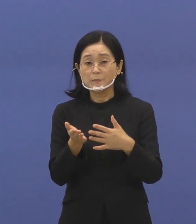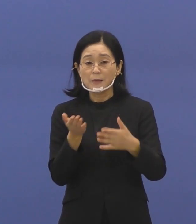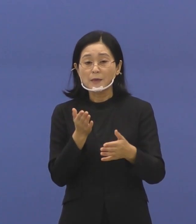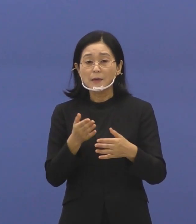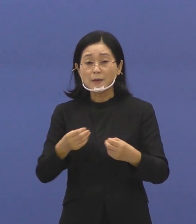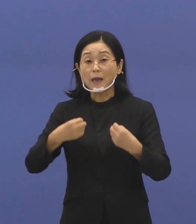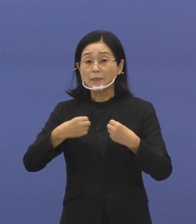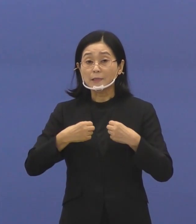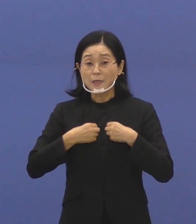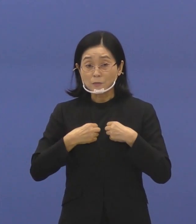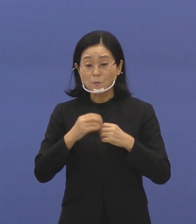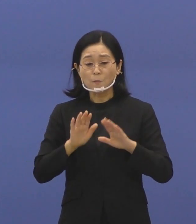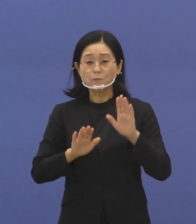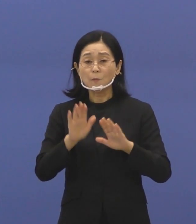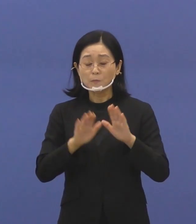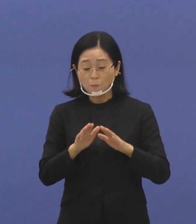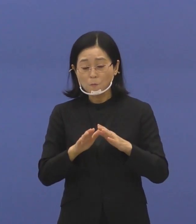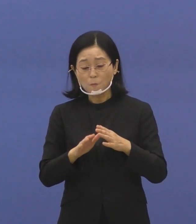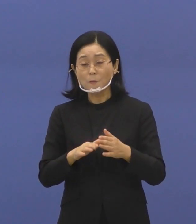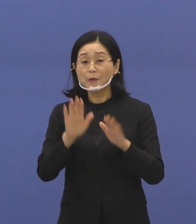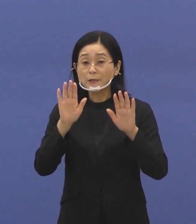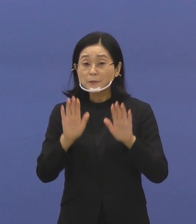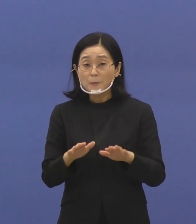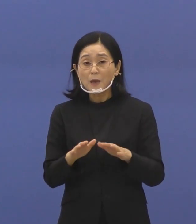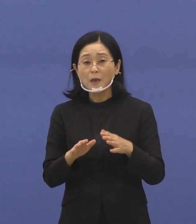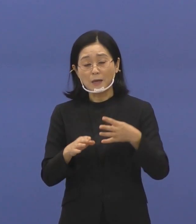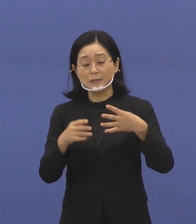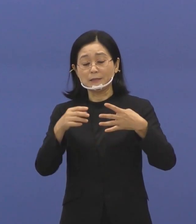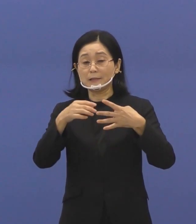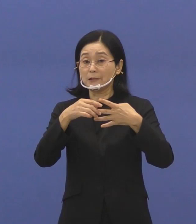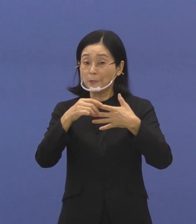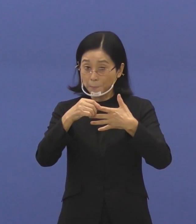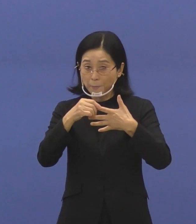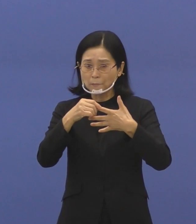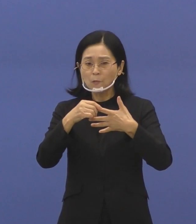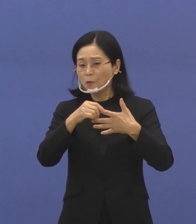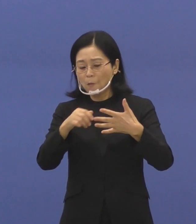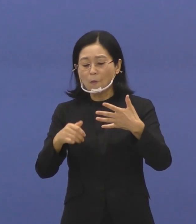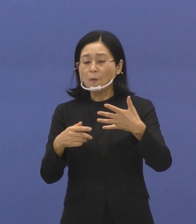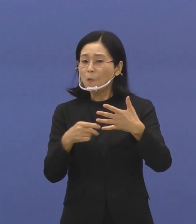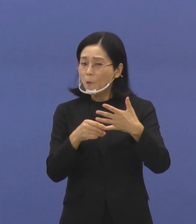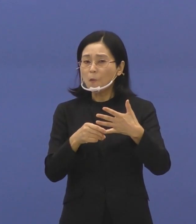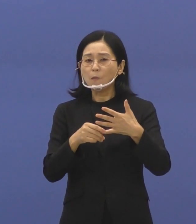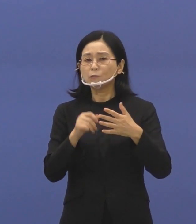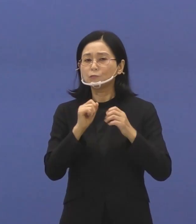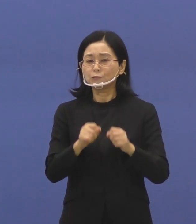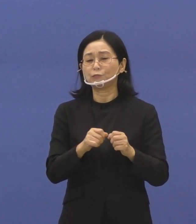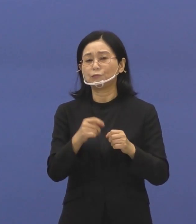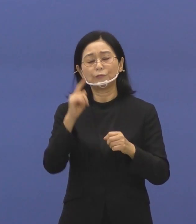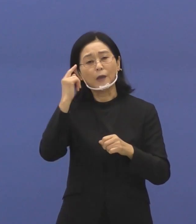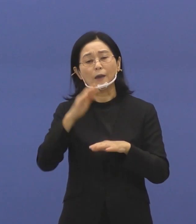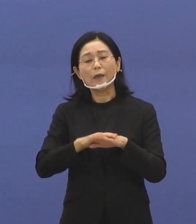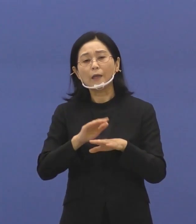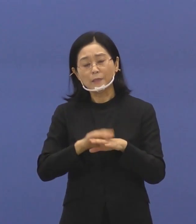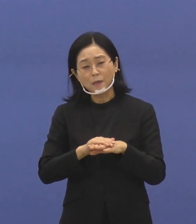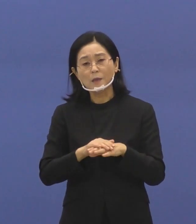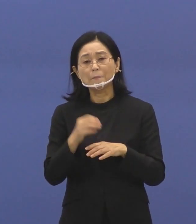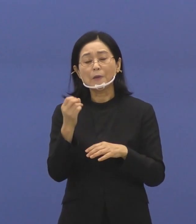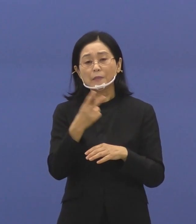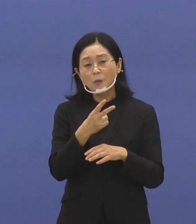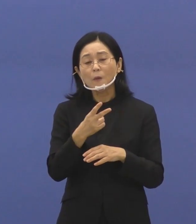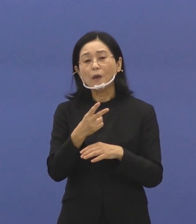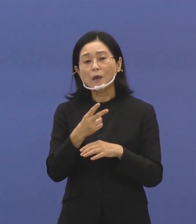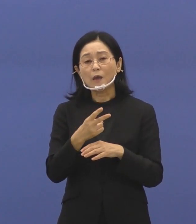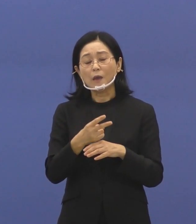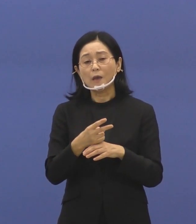べきといったですね、さまざまな意見が今出ているのが現状かなと思っています。知事にですね、この検査体制ですとか感